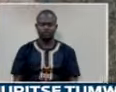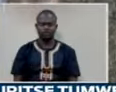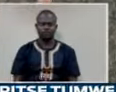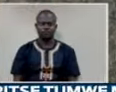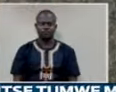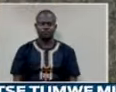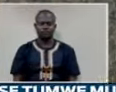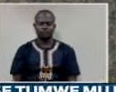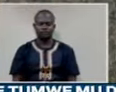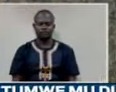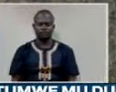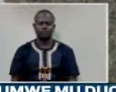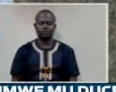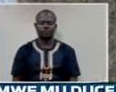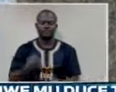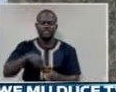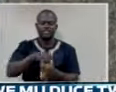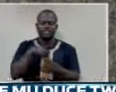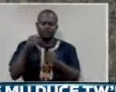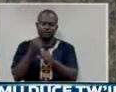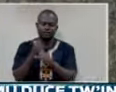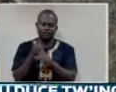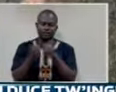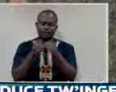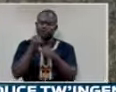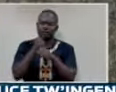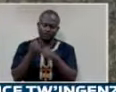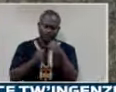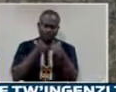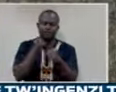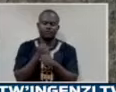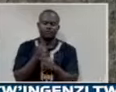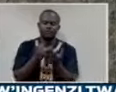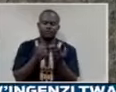igitaramo cyo kwizihiza Pasika buri mwaka gihuza abantu benshi,